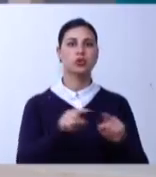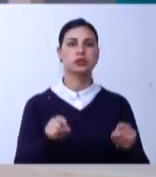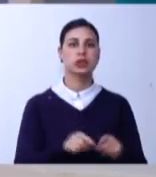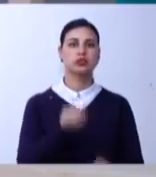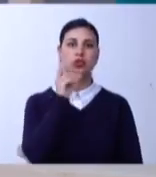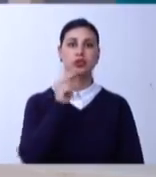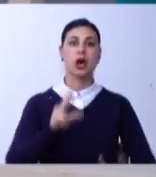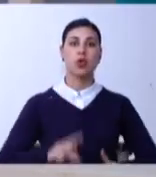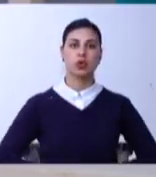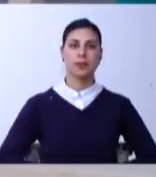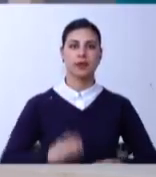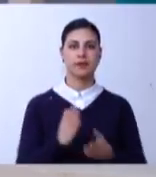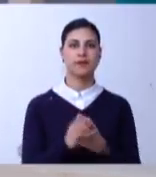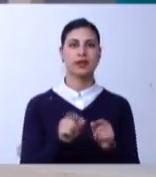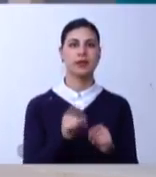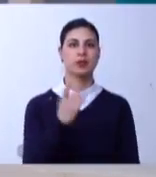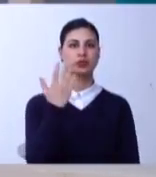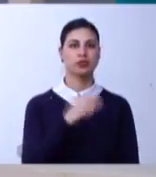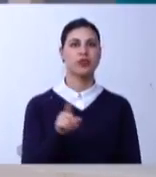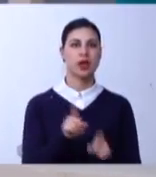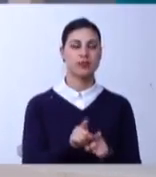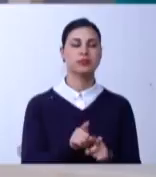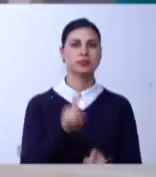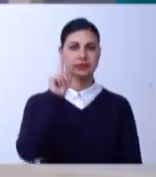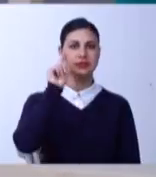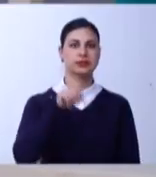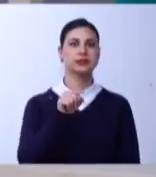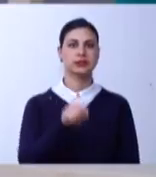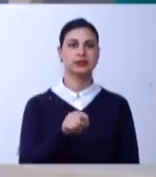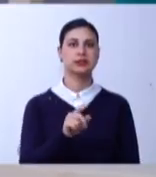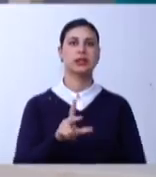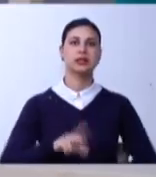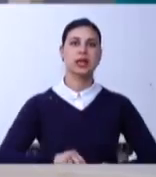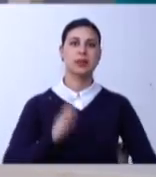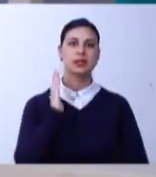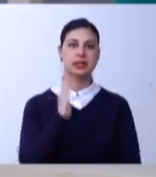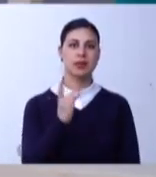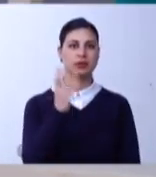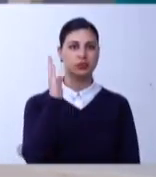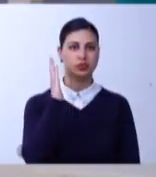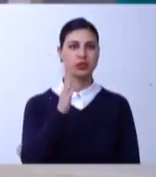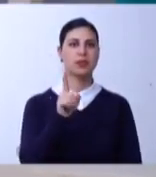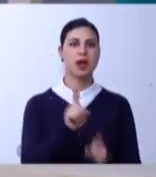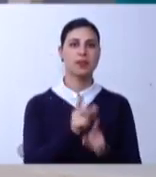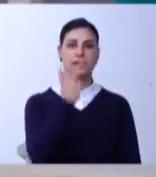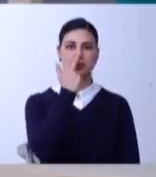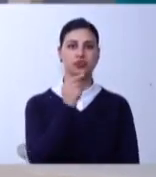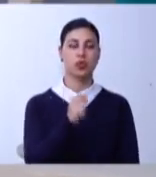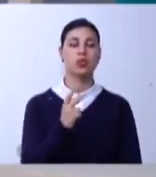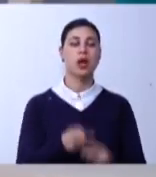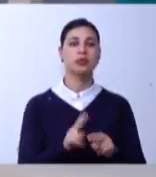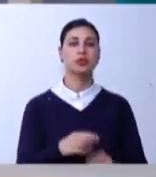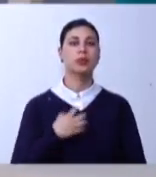თან საფენიც უკეთია. იმიტომ რომ მუდმივად აქვს მოლოდინი, რომ მას გაუკეთებენ საფენს და საფენში მოშარდავს.